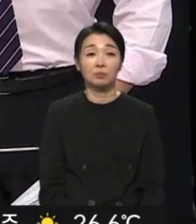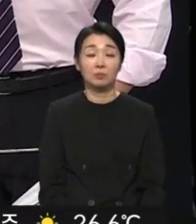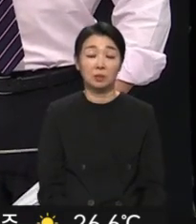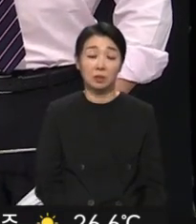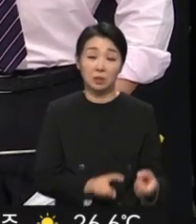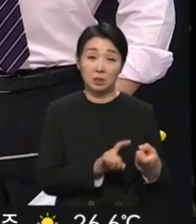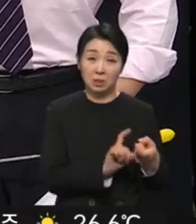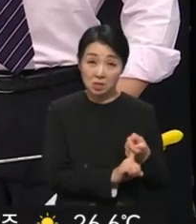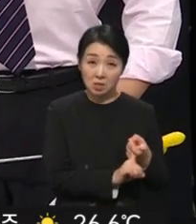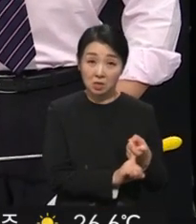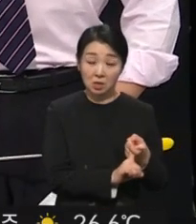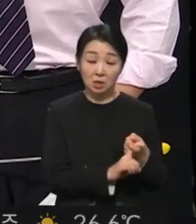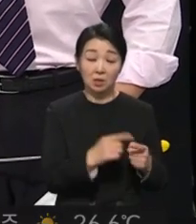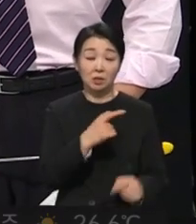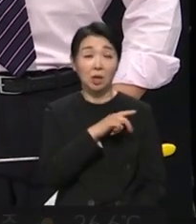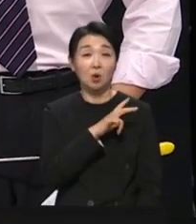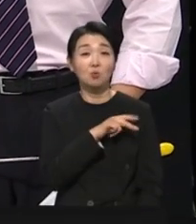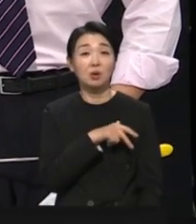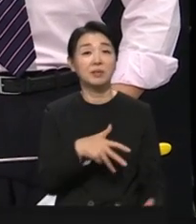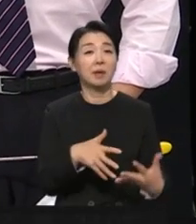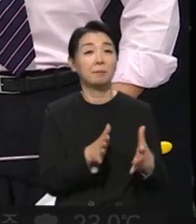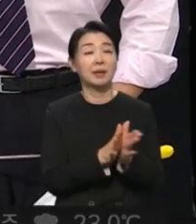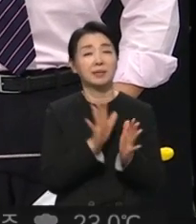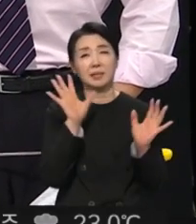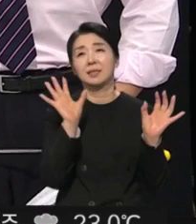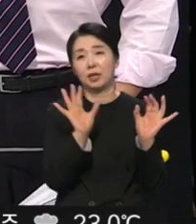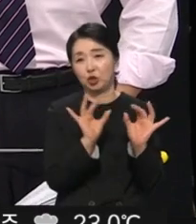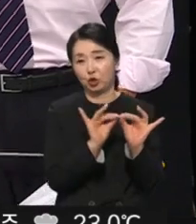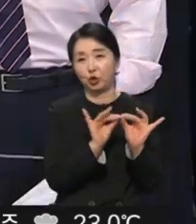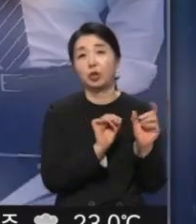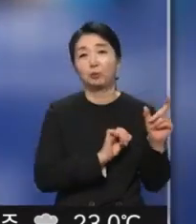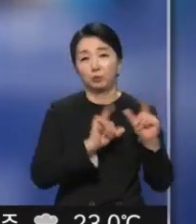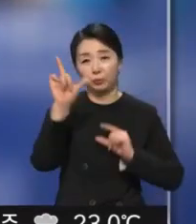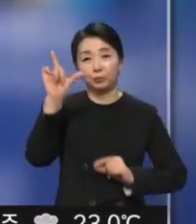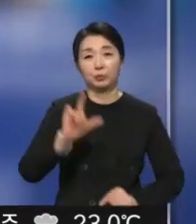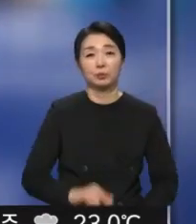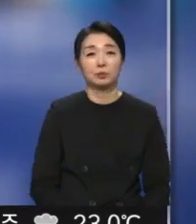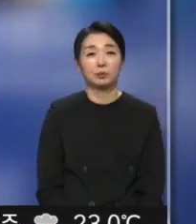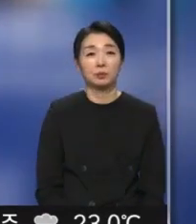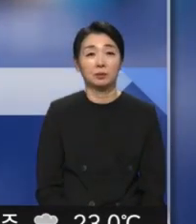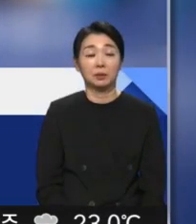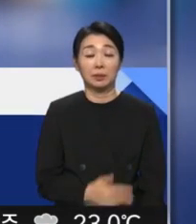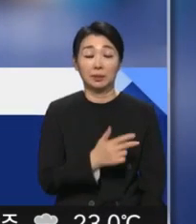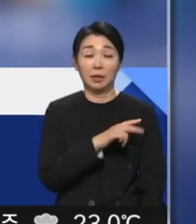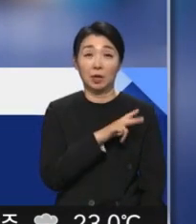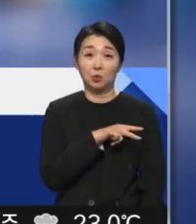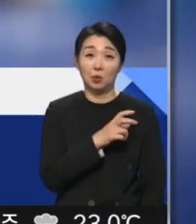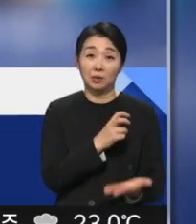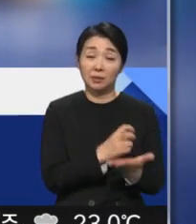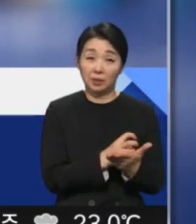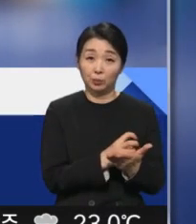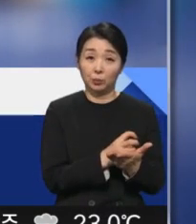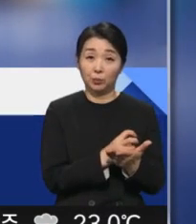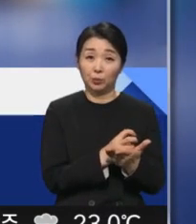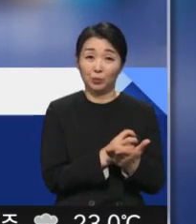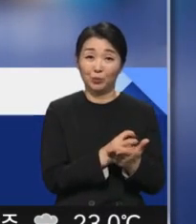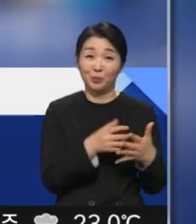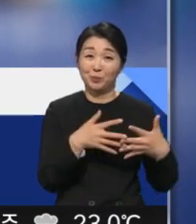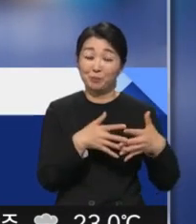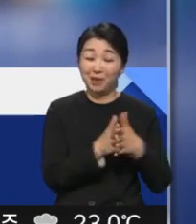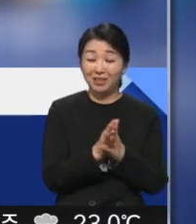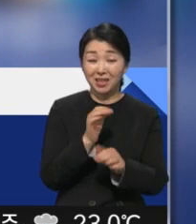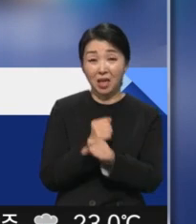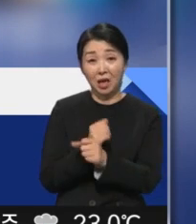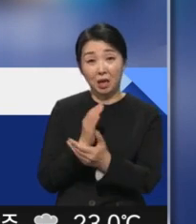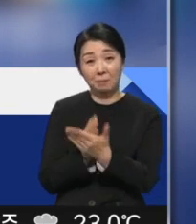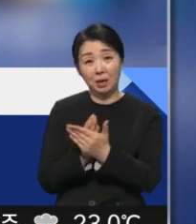친명계도 이 대의원제 폐지에 대체로 찬성하는 분위기인데요. 예, 대의원제도 폐지냐 아니냐